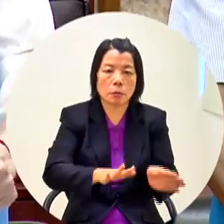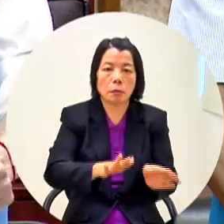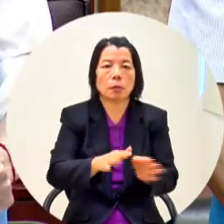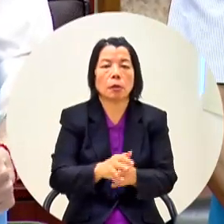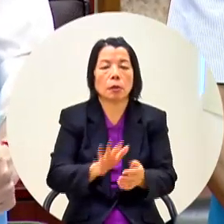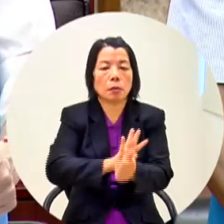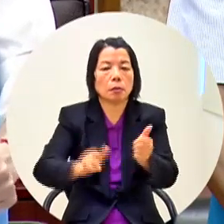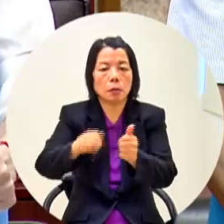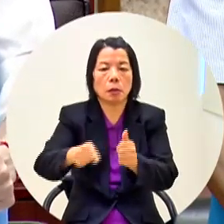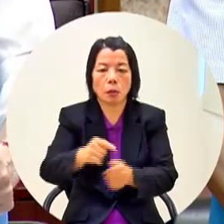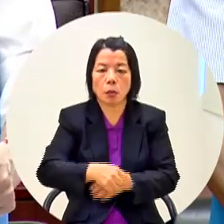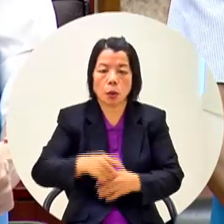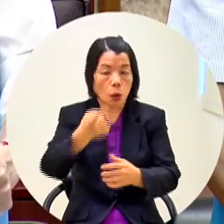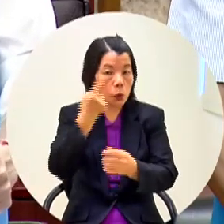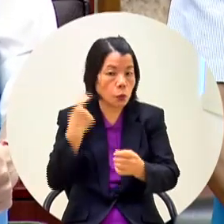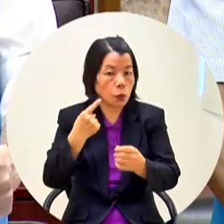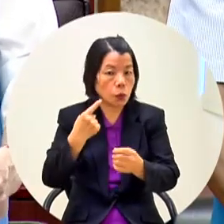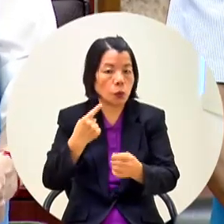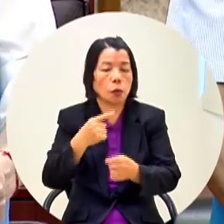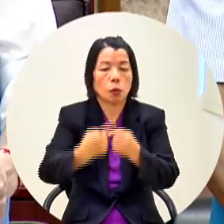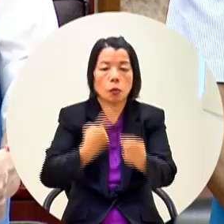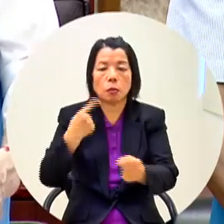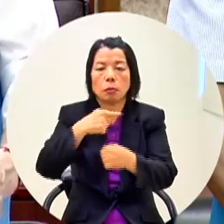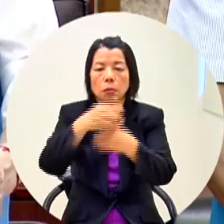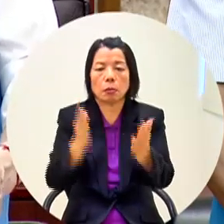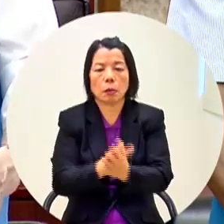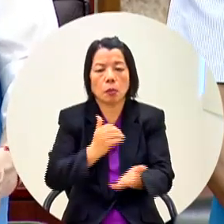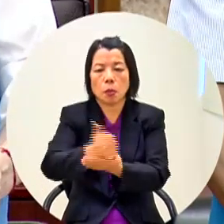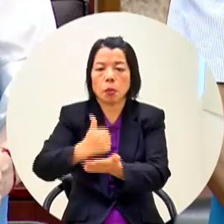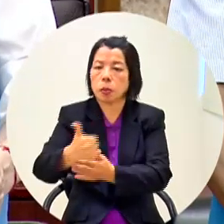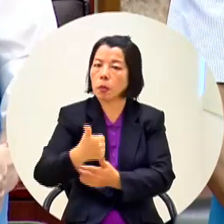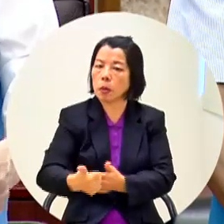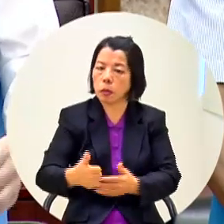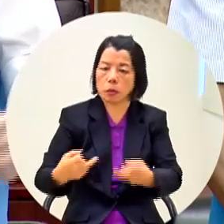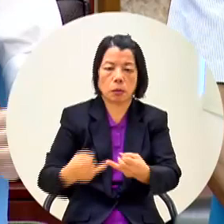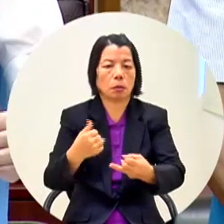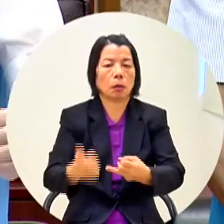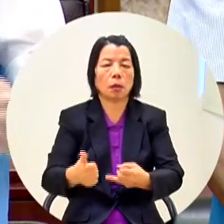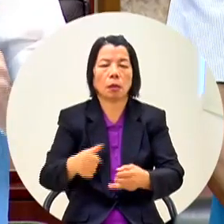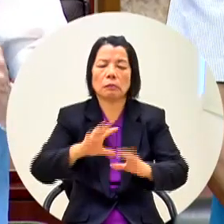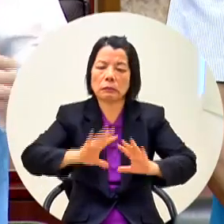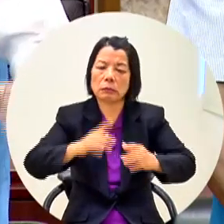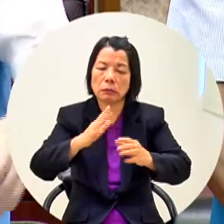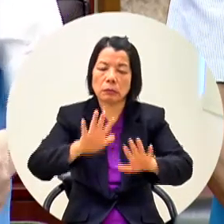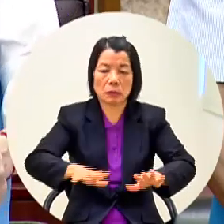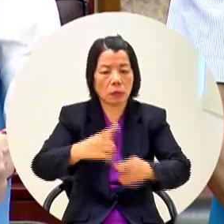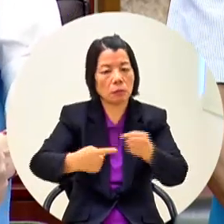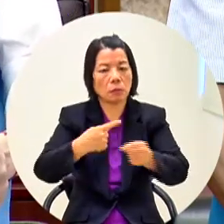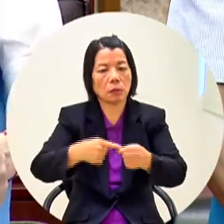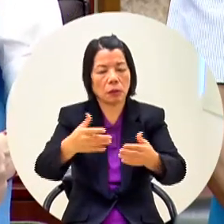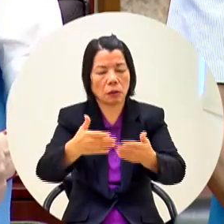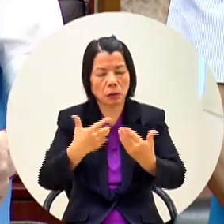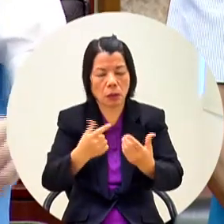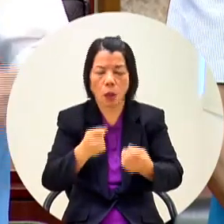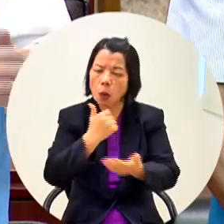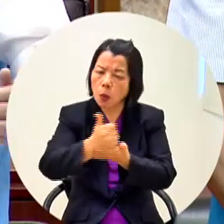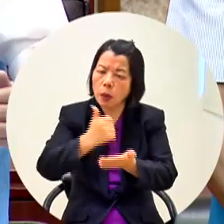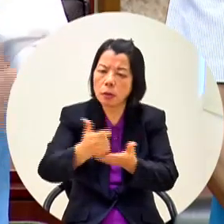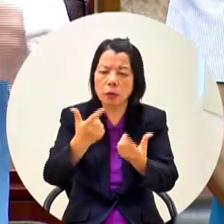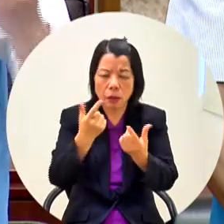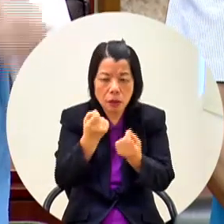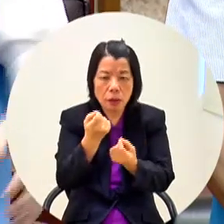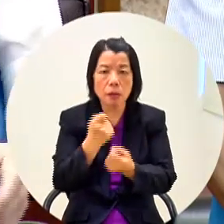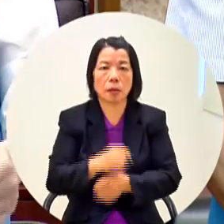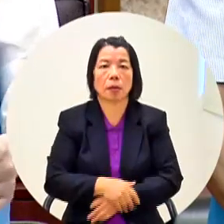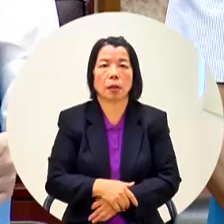张亮丽的成绩单。今年我们很担心，但是还是有相关的外销还是持续在做，只是我们很